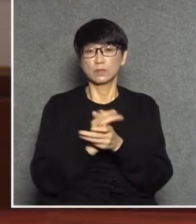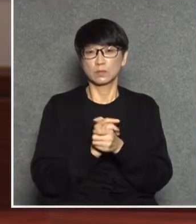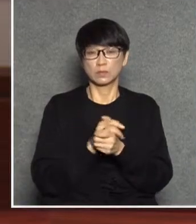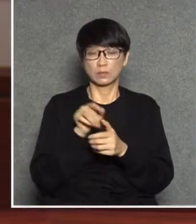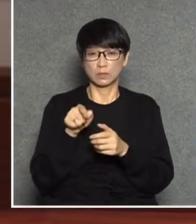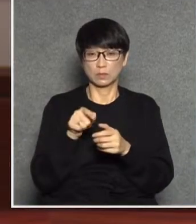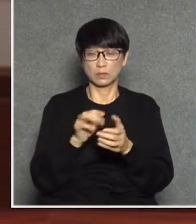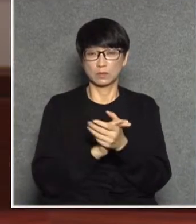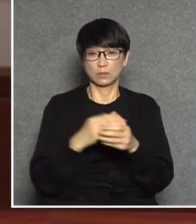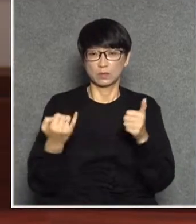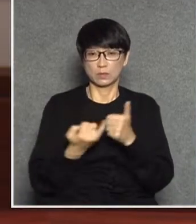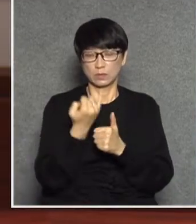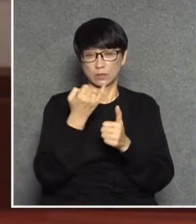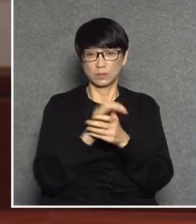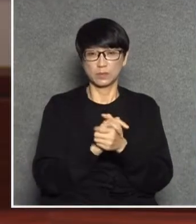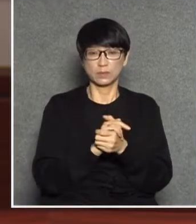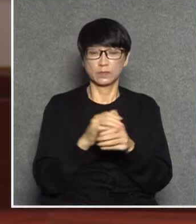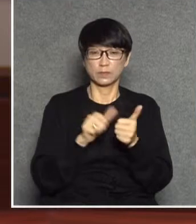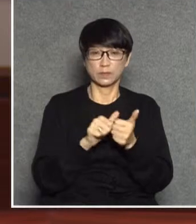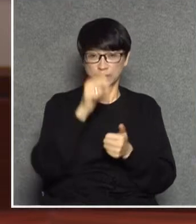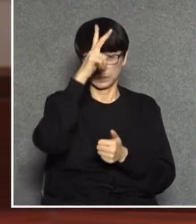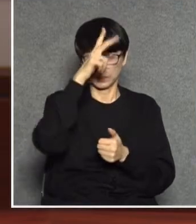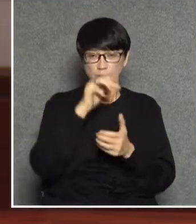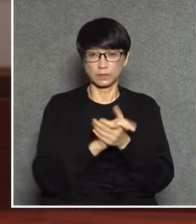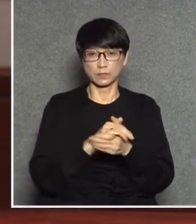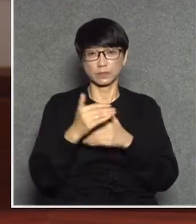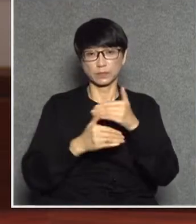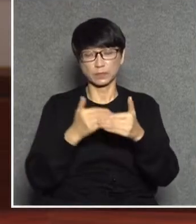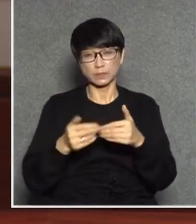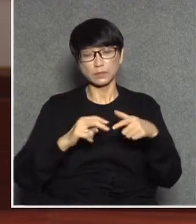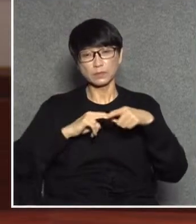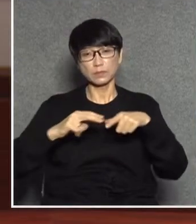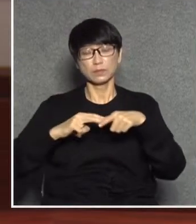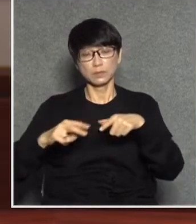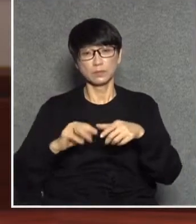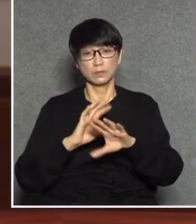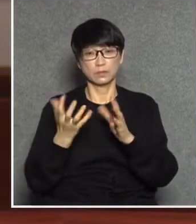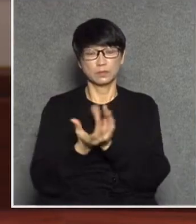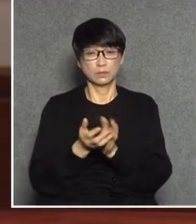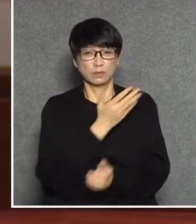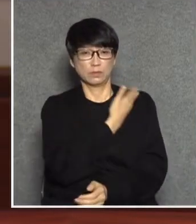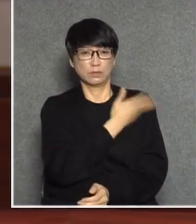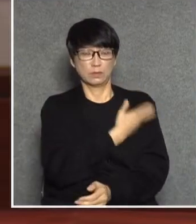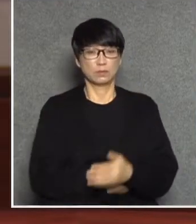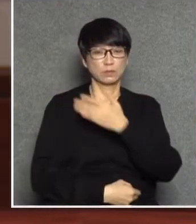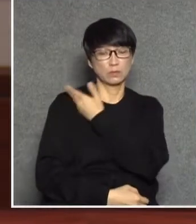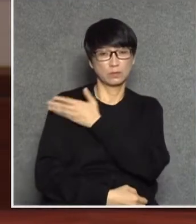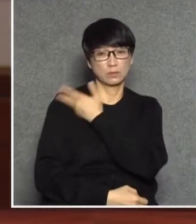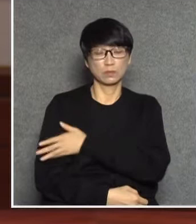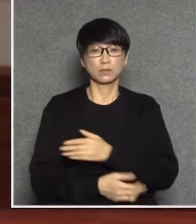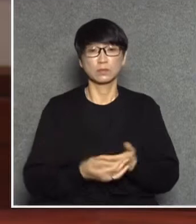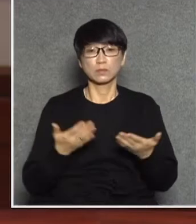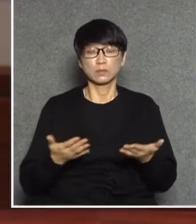圍標問題咧，如果而家淨係依靠政府咁樣話不斷轉介有關部門咧，根本就係推卸責任，根本就唔係面對住依啲